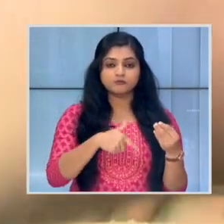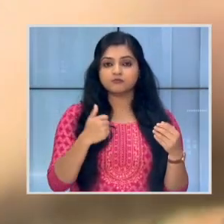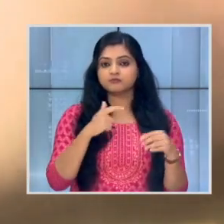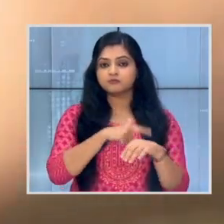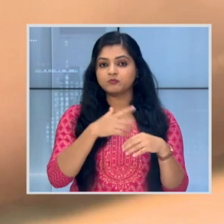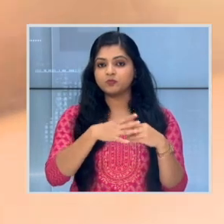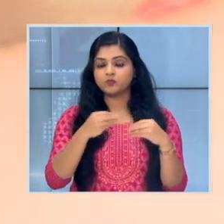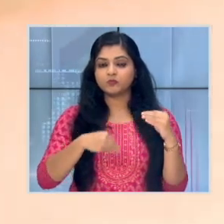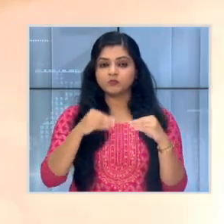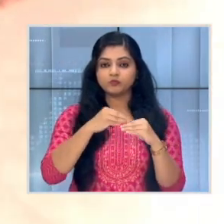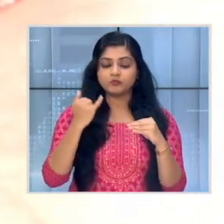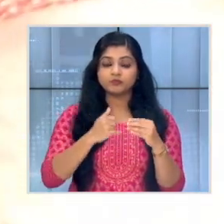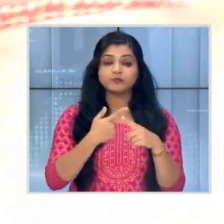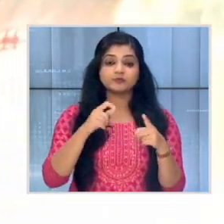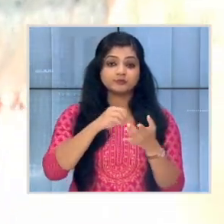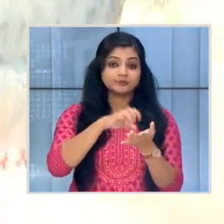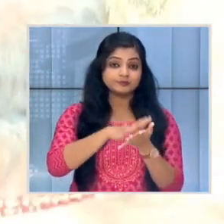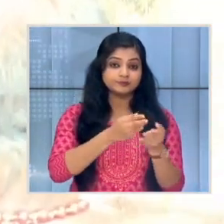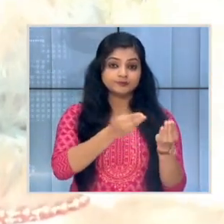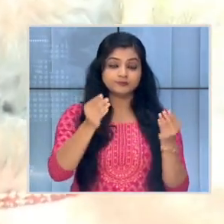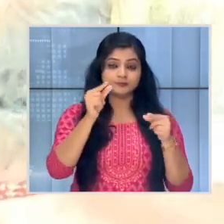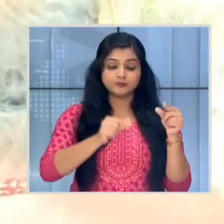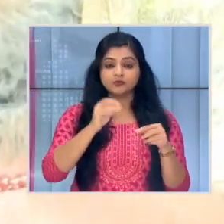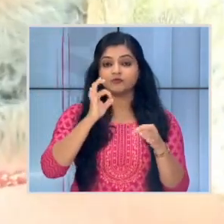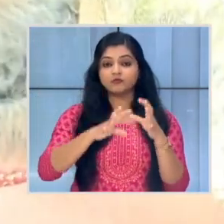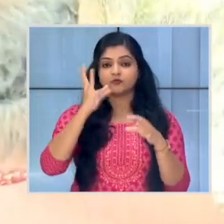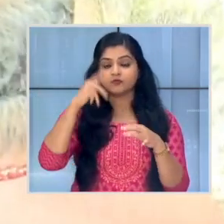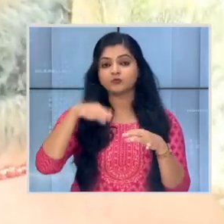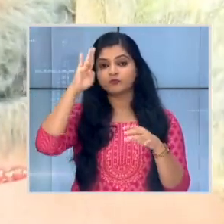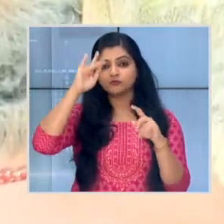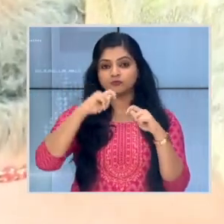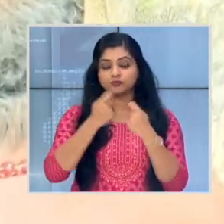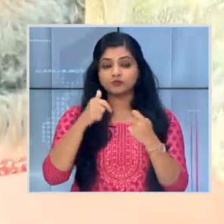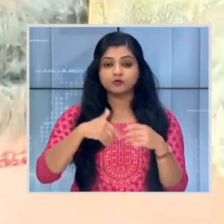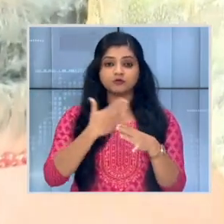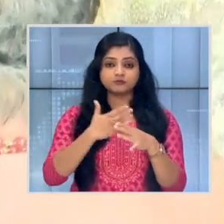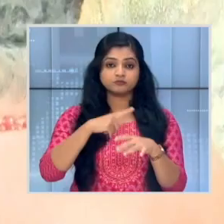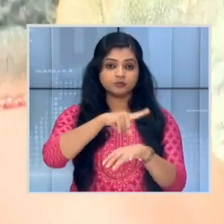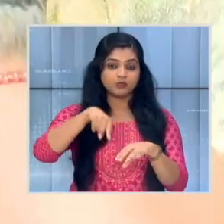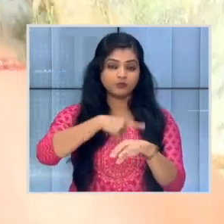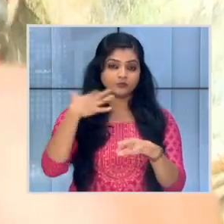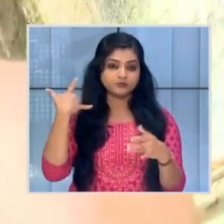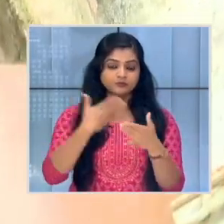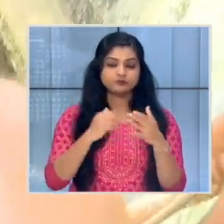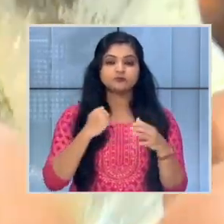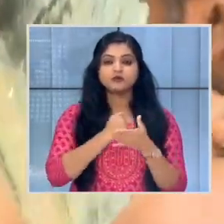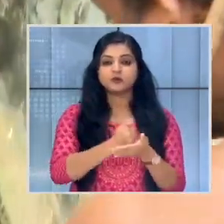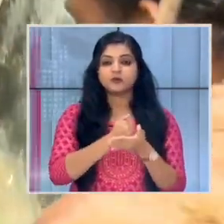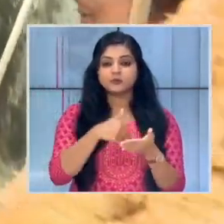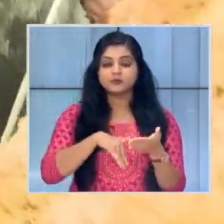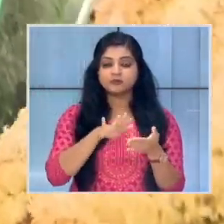ഒരു മനസ്സ് എന്ന നിലയിലാണ് ഇവിടുത്തെ നാട്ടുകാരും ഒപ്പം ഫയർഫോഴ്സും പോലീസും ഉൾപ്പെടെയുള്ളവർ ഈ സമയം വരെയും പ്രവർത്തിക്കുന്നത്. കാരണം ഇവിടേക്ക്